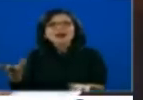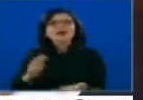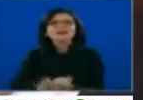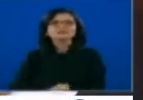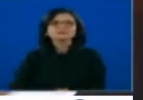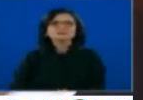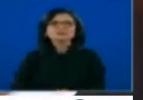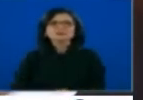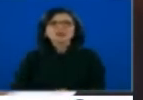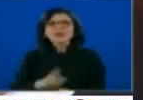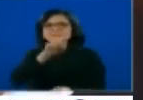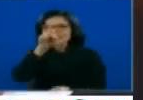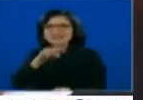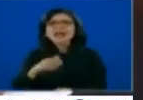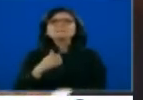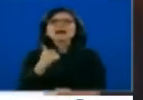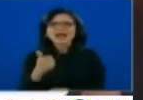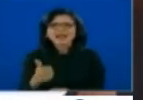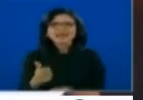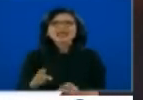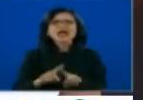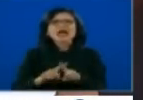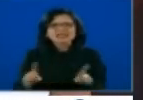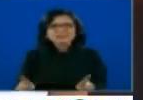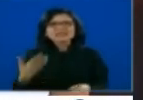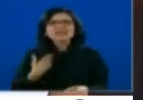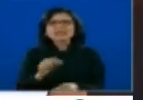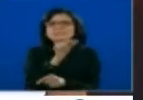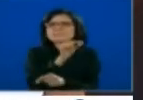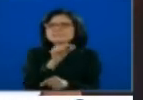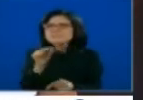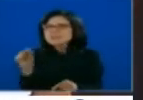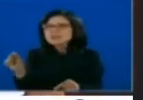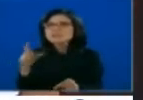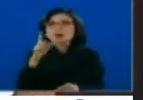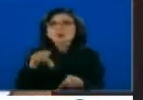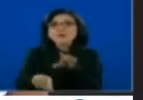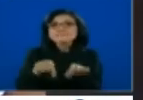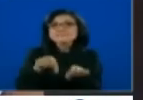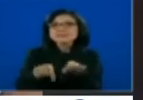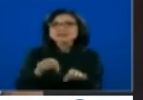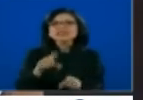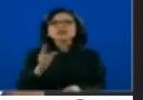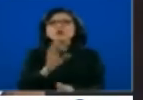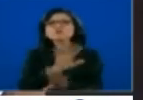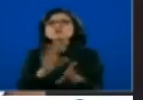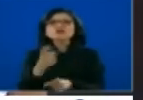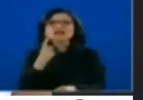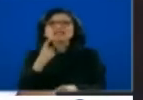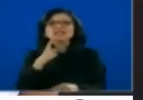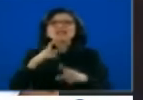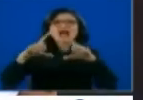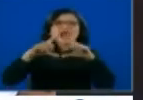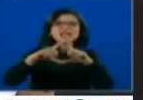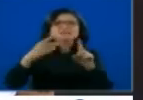1 pertanyaan ini baik tapi saya dan kami ingin menggaris bawahi bahwa Pilkada Ini bukan tentang Anis bukan tentang